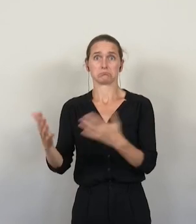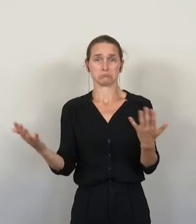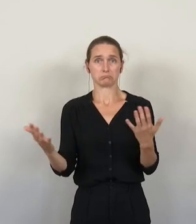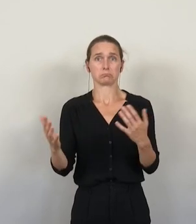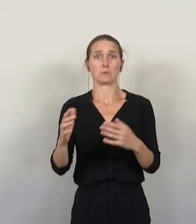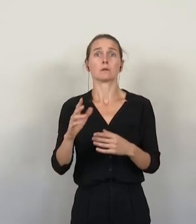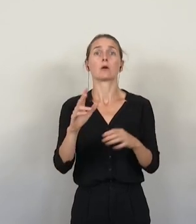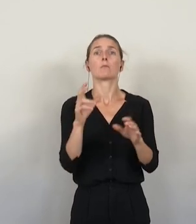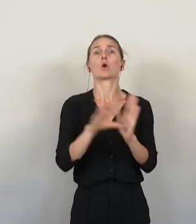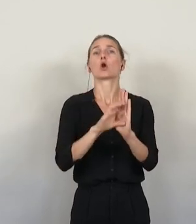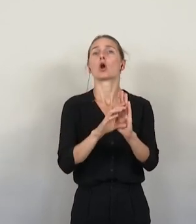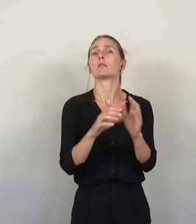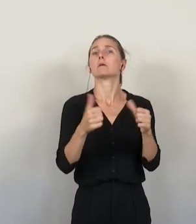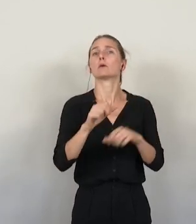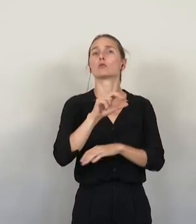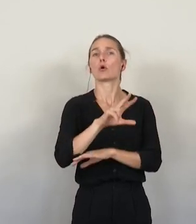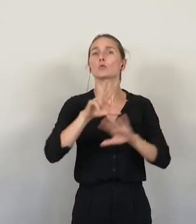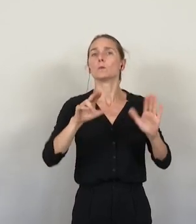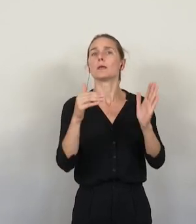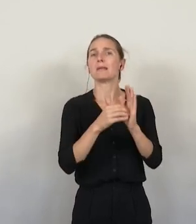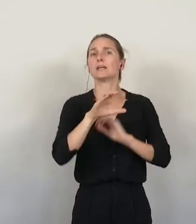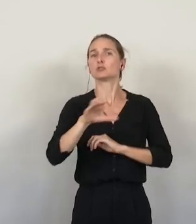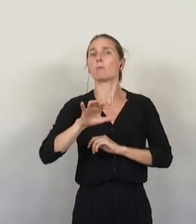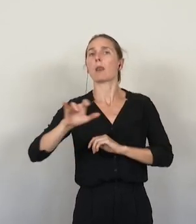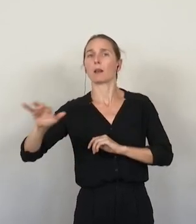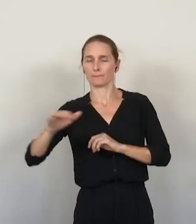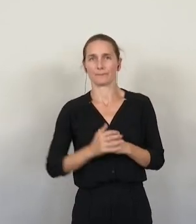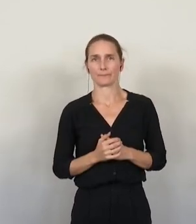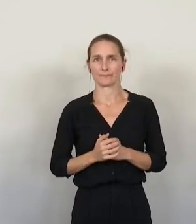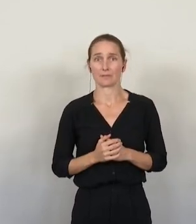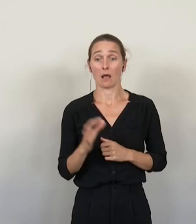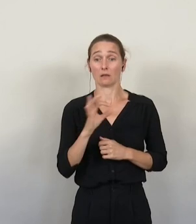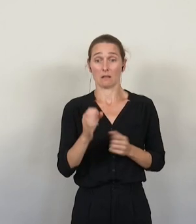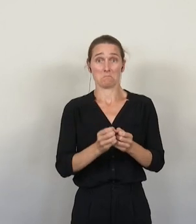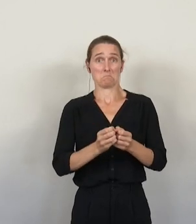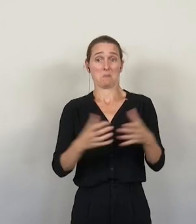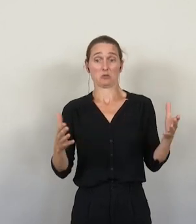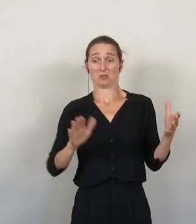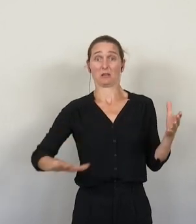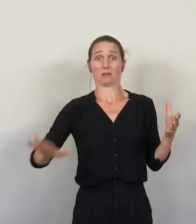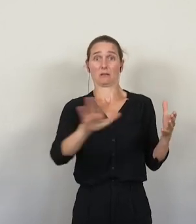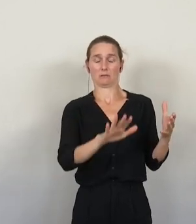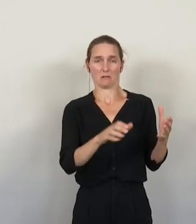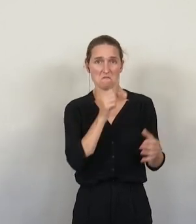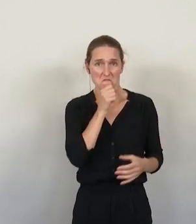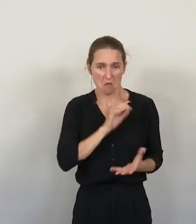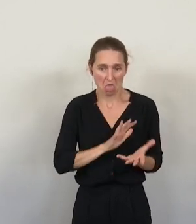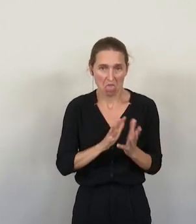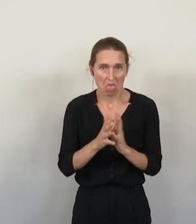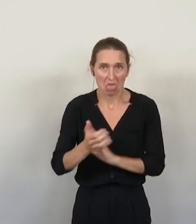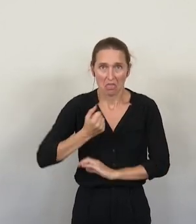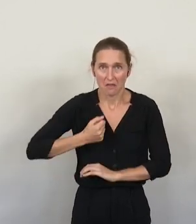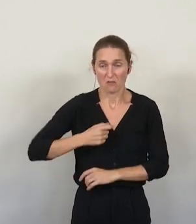côte postale une grande partie de ces sanitaires publics sont dans un état vieillissant consommateur en